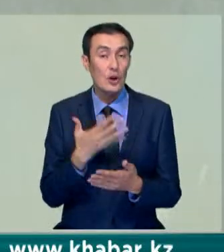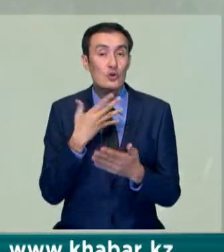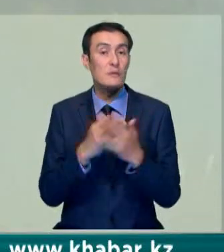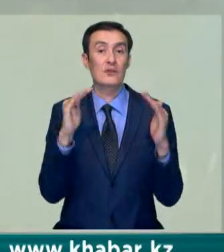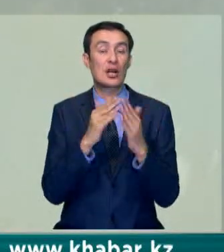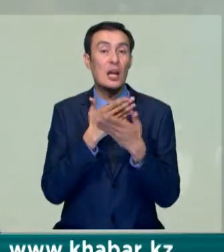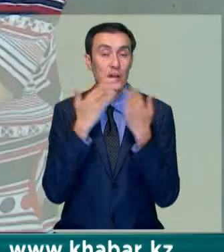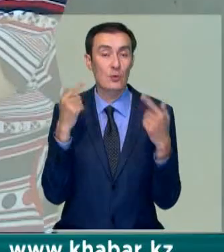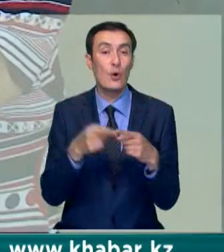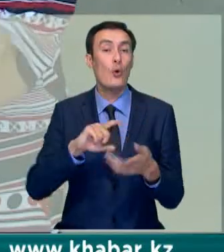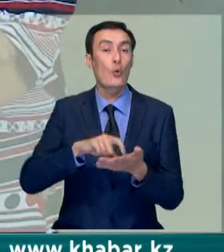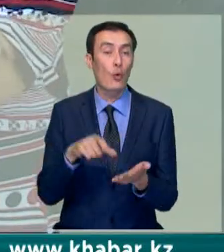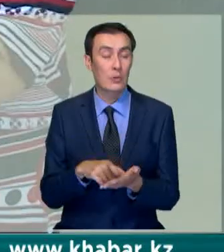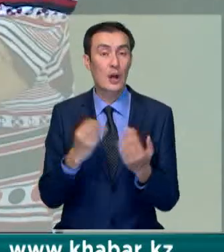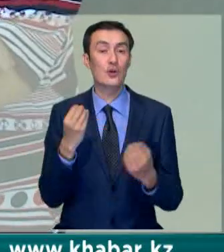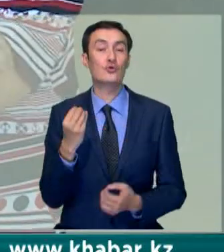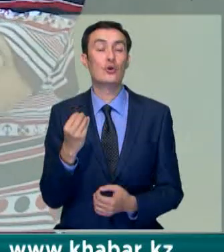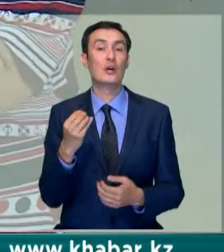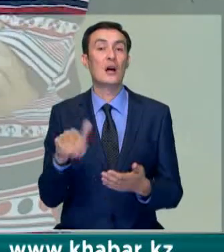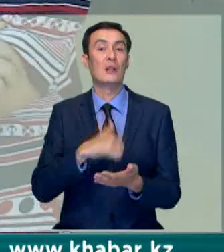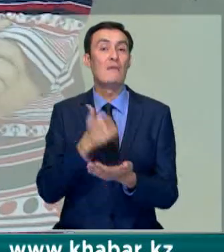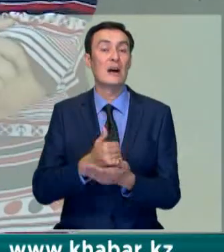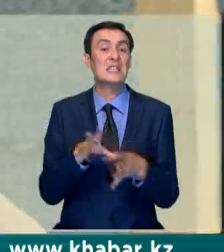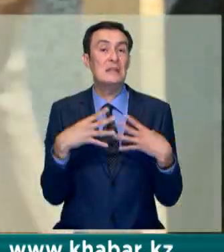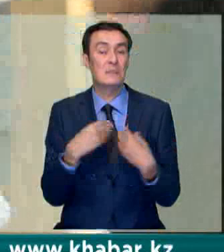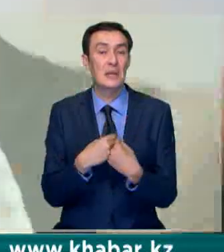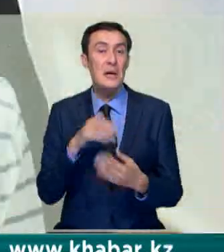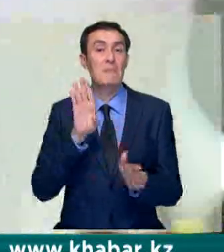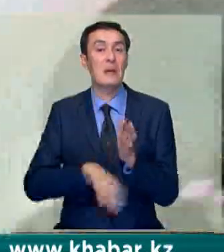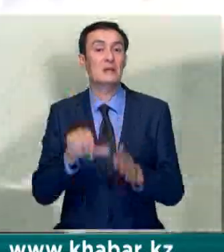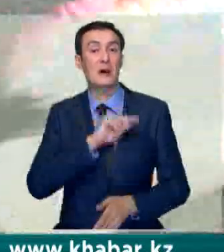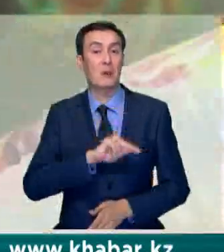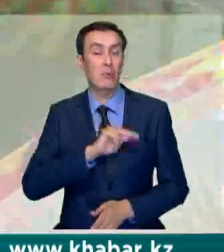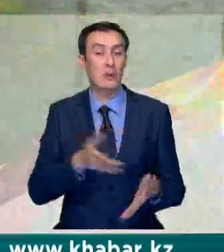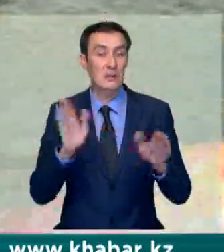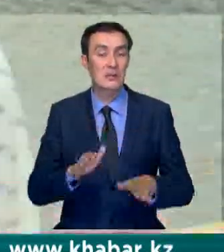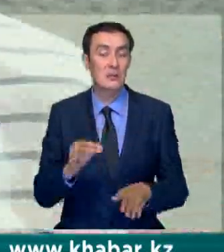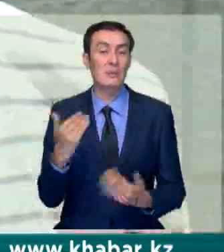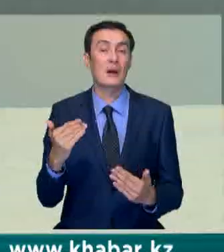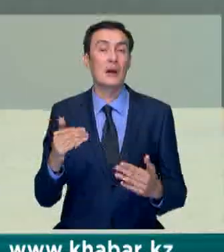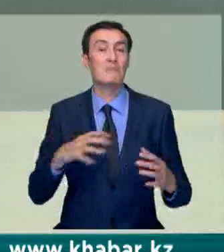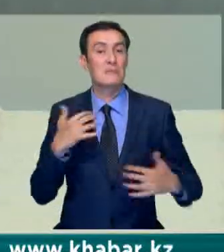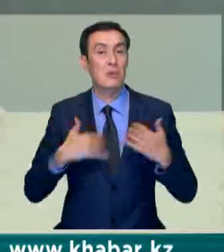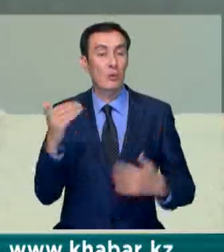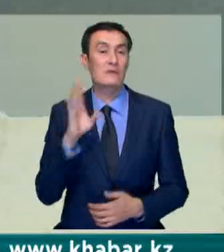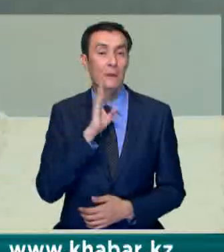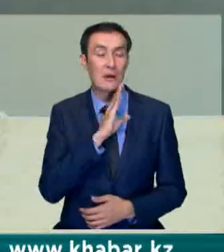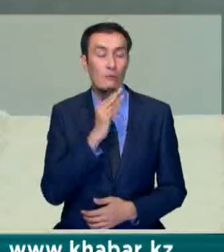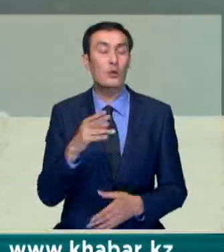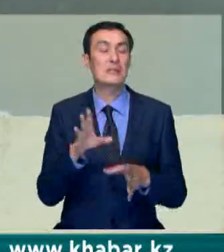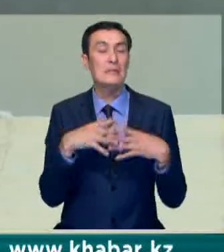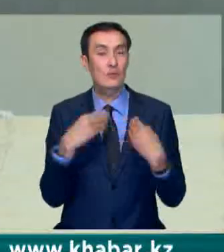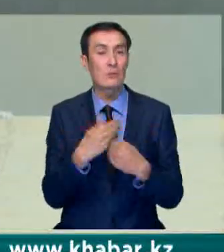жилья нет, снимают комнату. А тут еще глава семьи стал временно нетрудоспособным. Все заботы легли на плечи Раушан, но семью